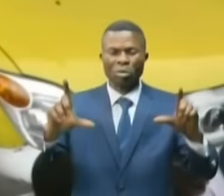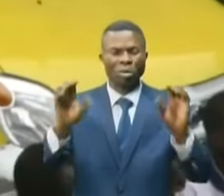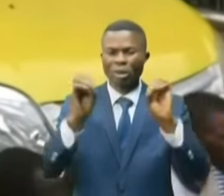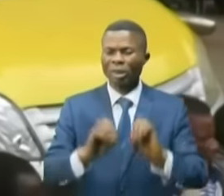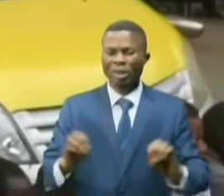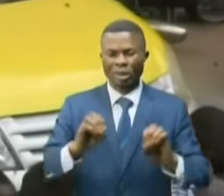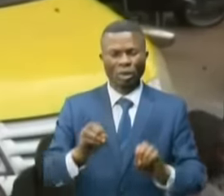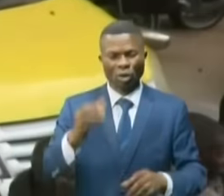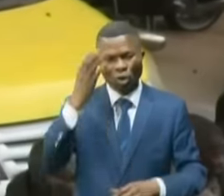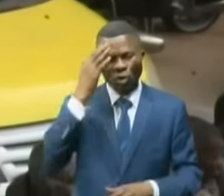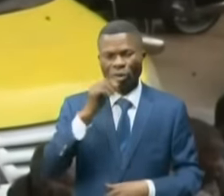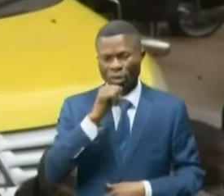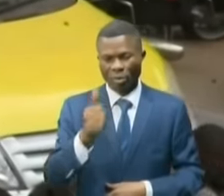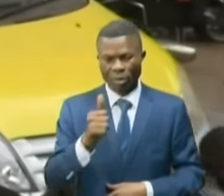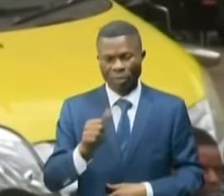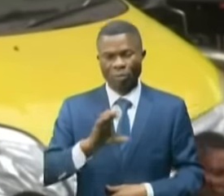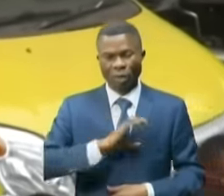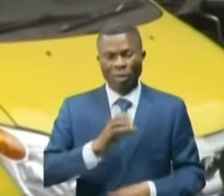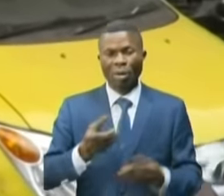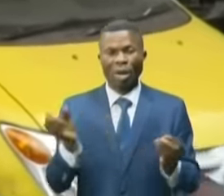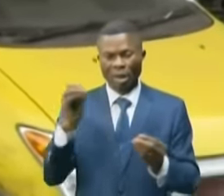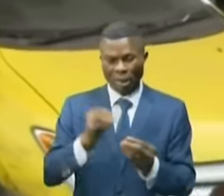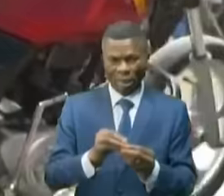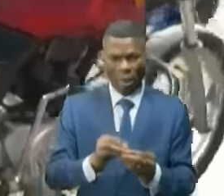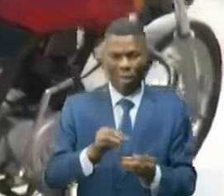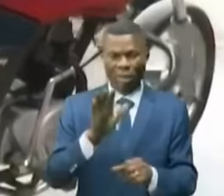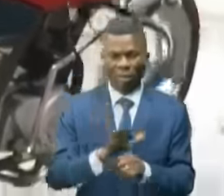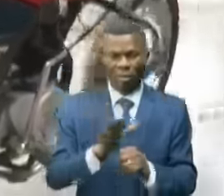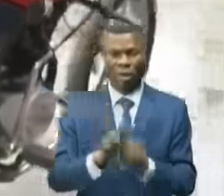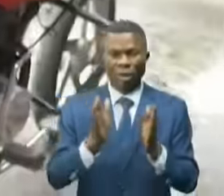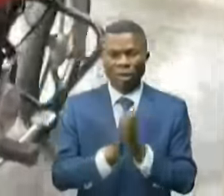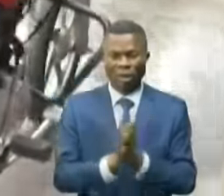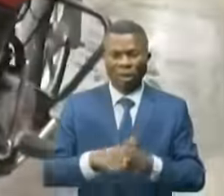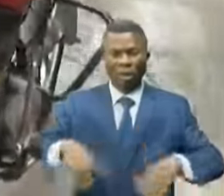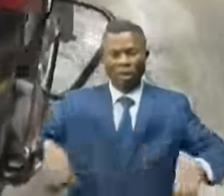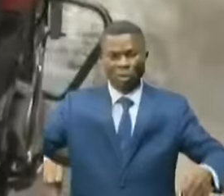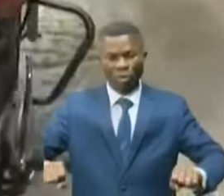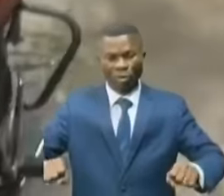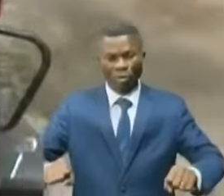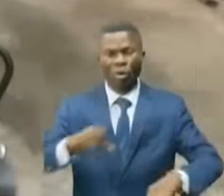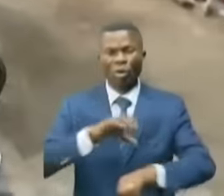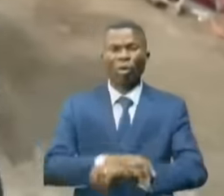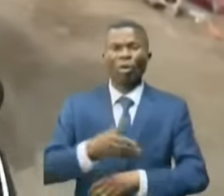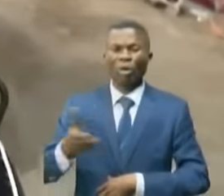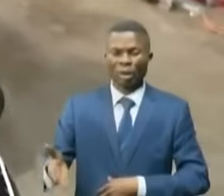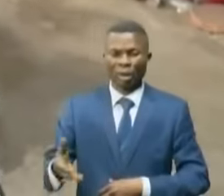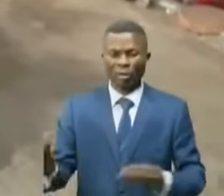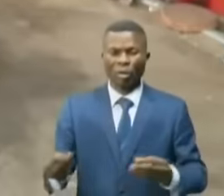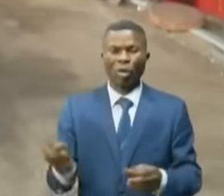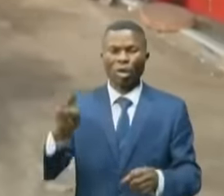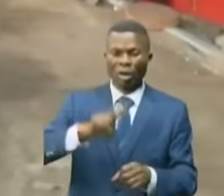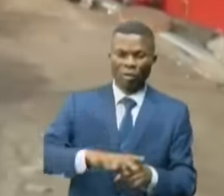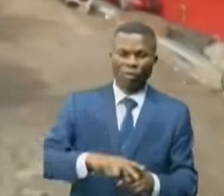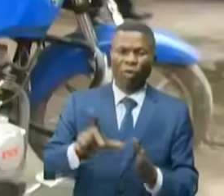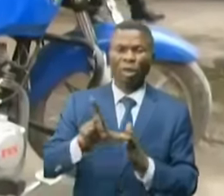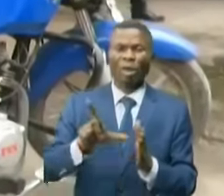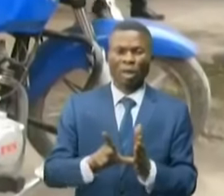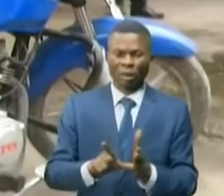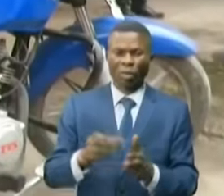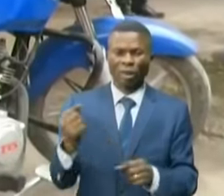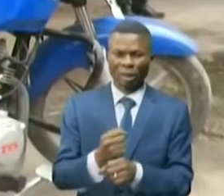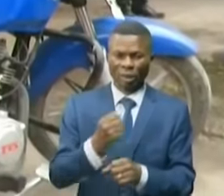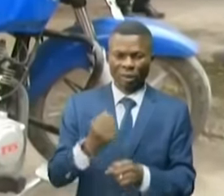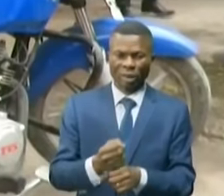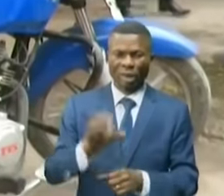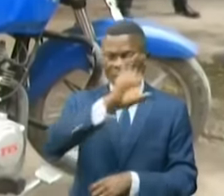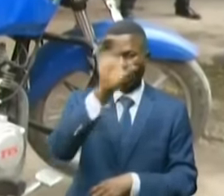police nationale congolaise, avant d'ajouter qu'il y a eu une dizaine de motocyclistes interpellés pour avoir violé l'interdiction de travailler dans